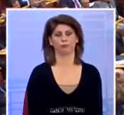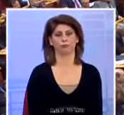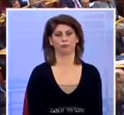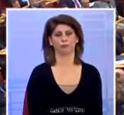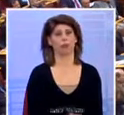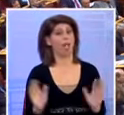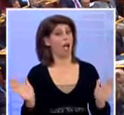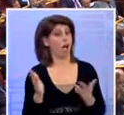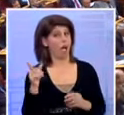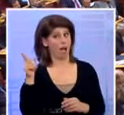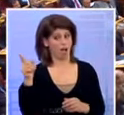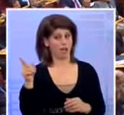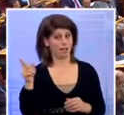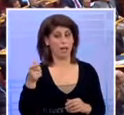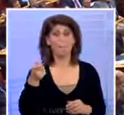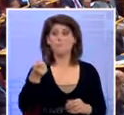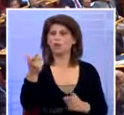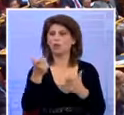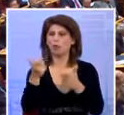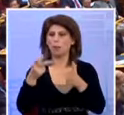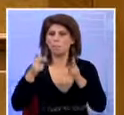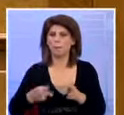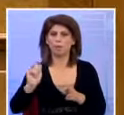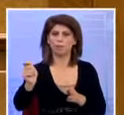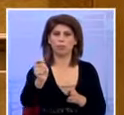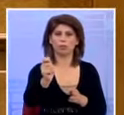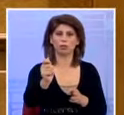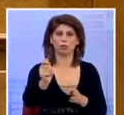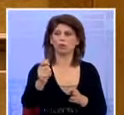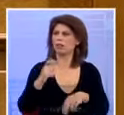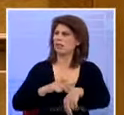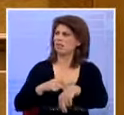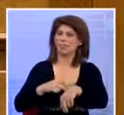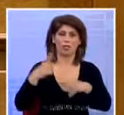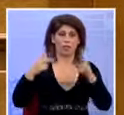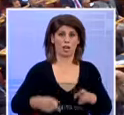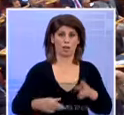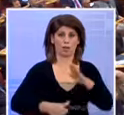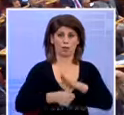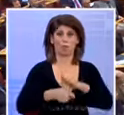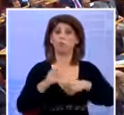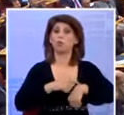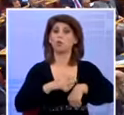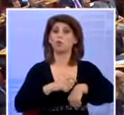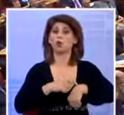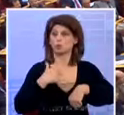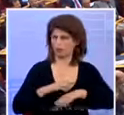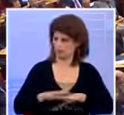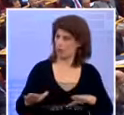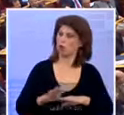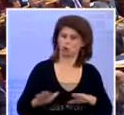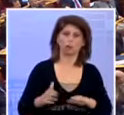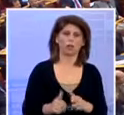Αλλά αν προκαλέσετε πιστωτικό γεγονός, θα είμαστε απέναντι. Πόσο χρόνο υπολογίζετε, κύριε Σαμαρά, ότι χρειάζεστε? Σας είπα, τελειώνω, κύριε